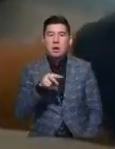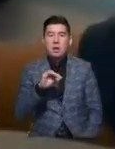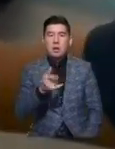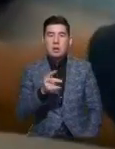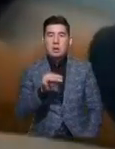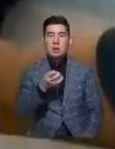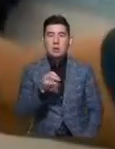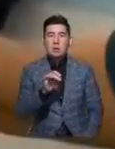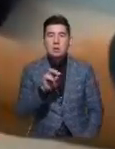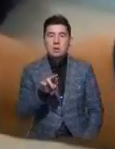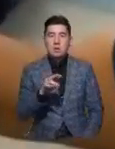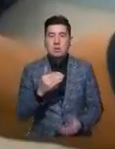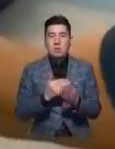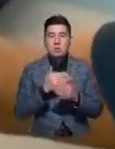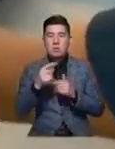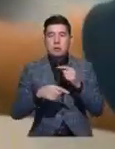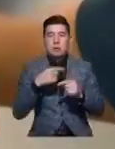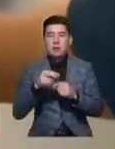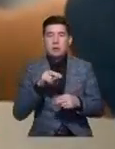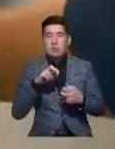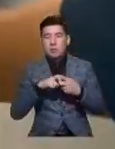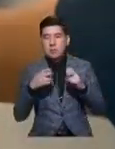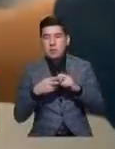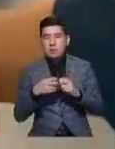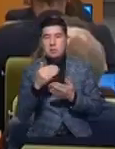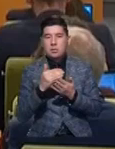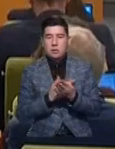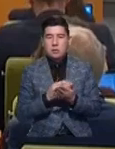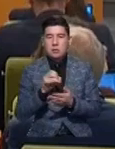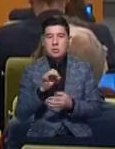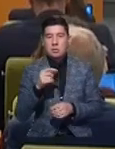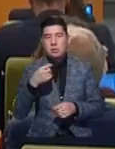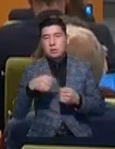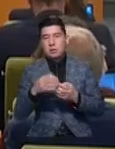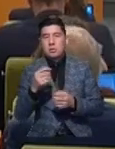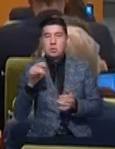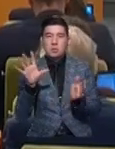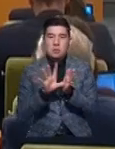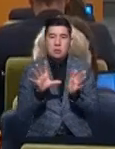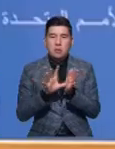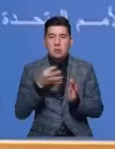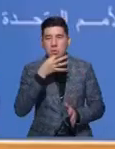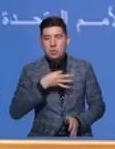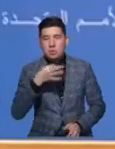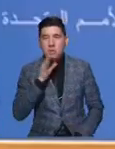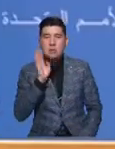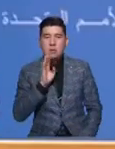принимать пациентов в условиях растущего дефицита и проблем. Остальные не работают из-за отсутствия электроэнергии, лекарств и воды.